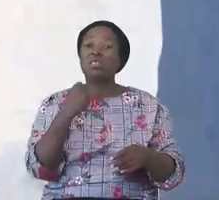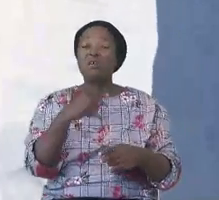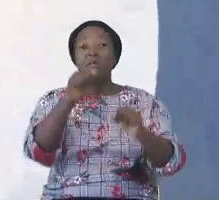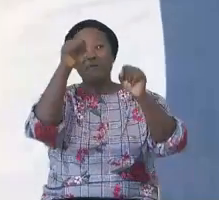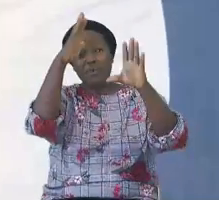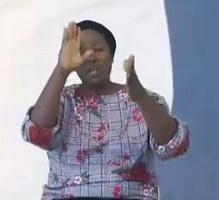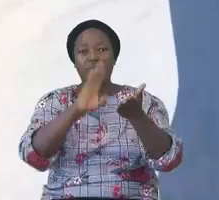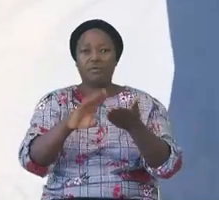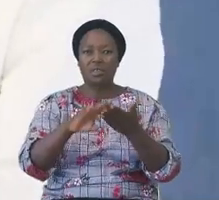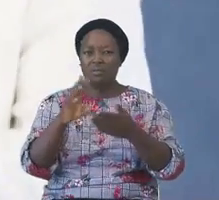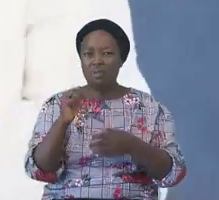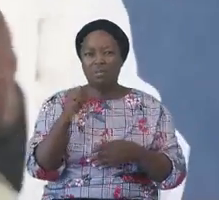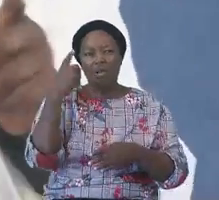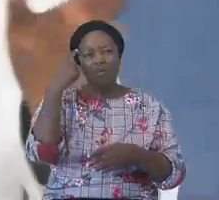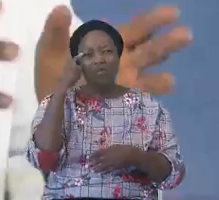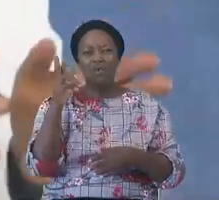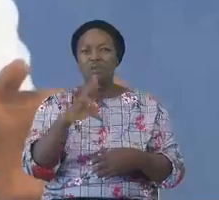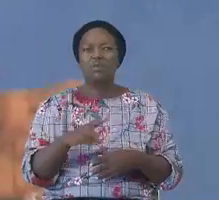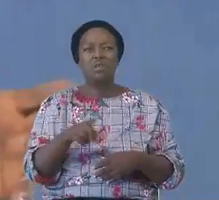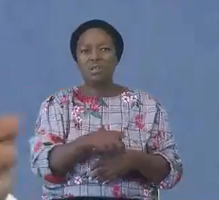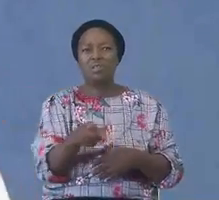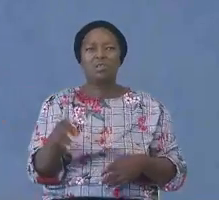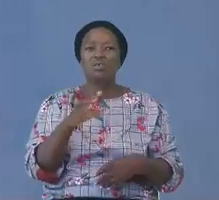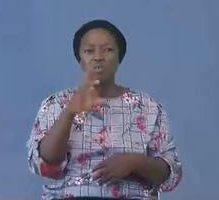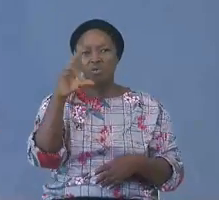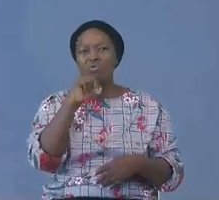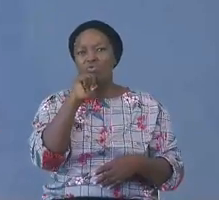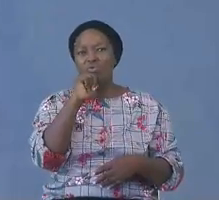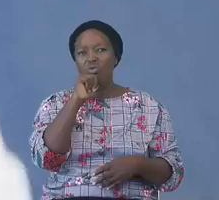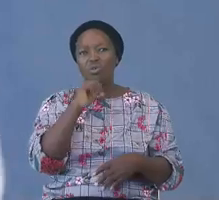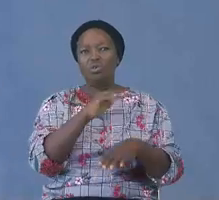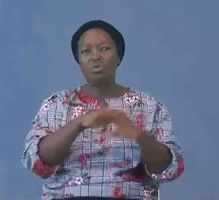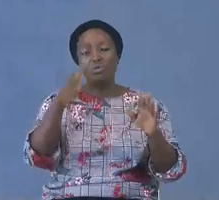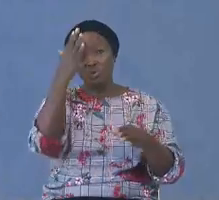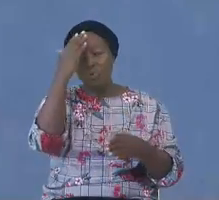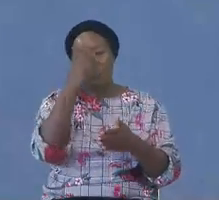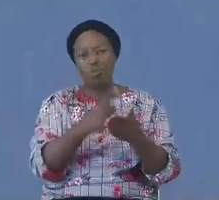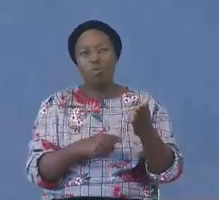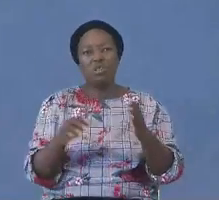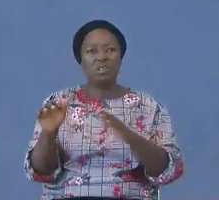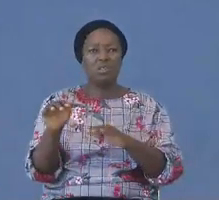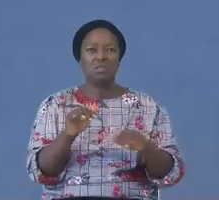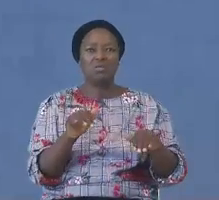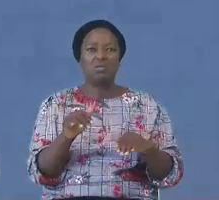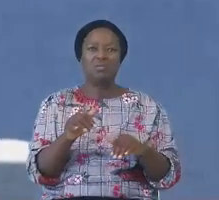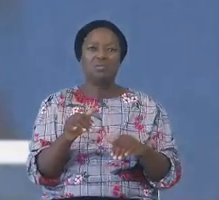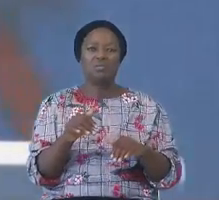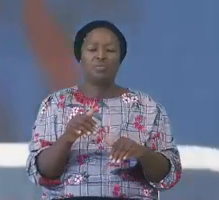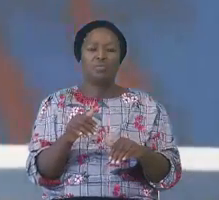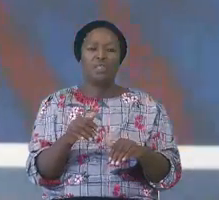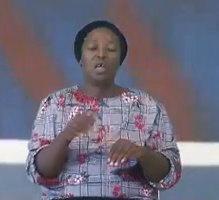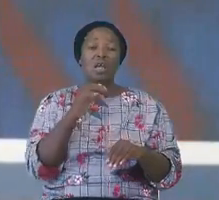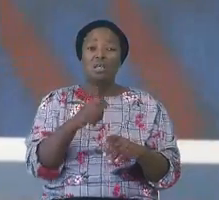dit à toi le Christ, descends de la croix. Il a dit, Père, pardonne-leur, car ils ne savent pas ce